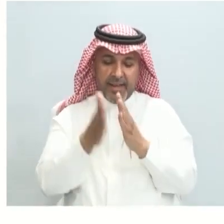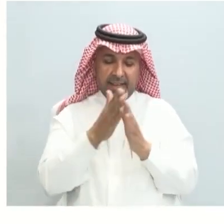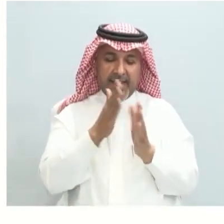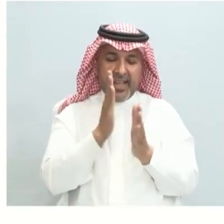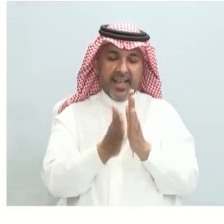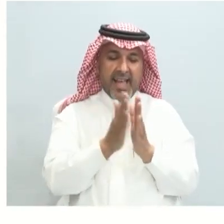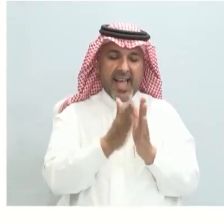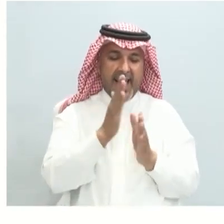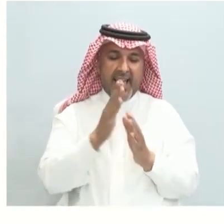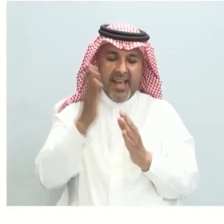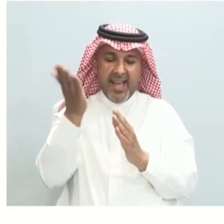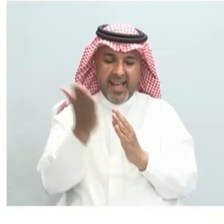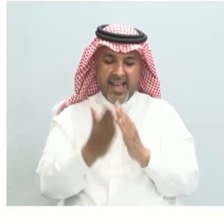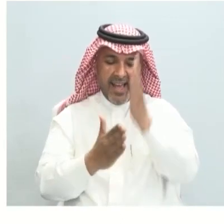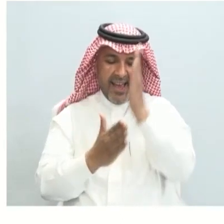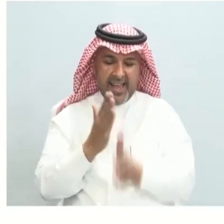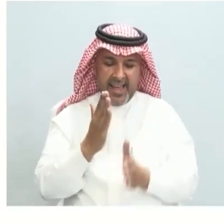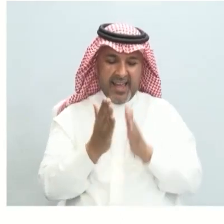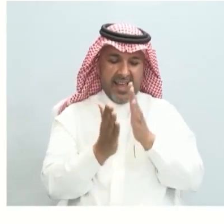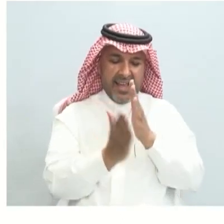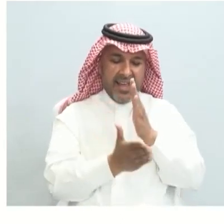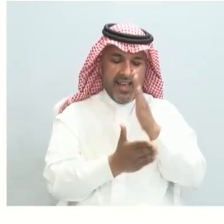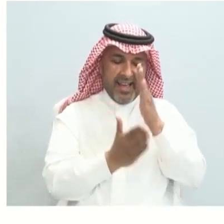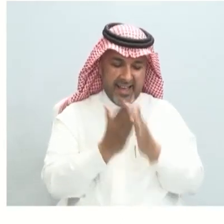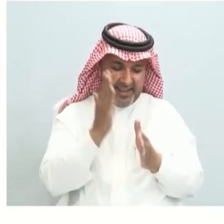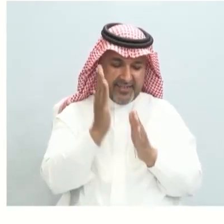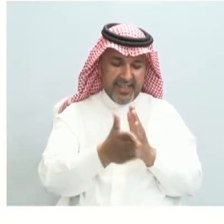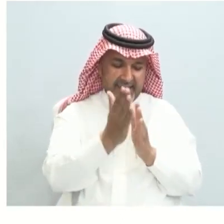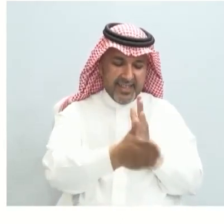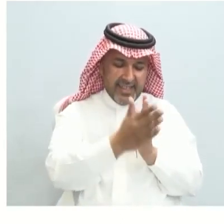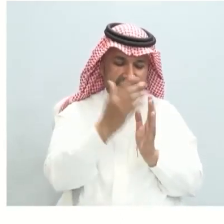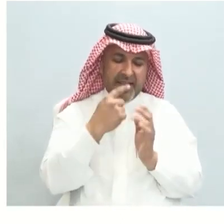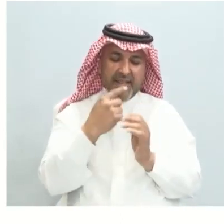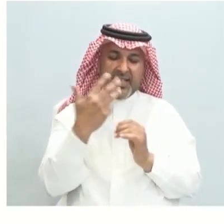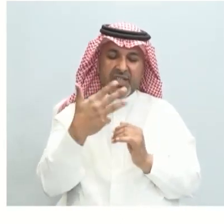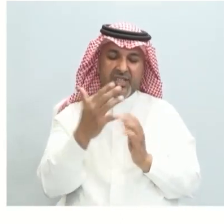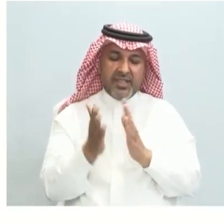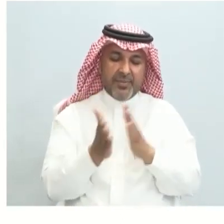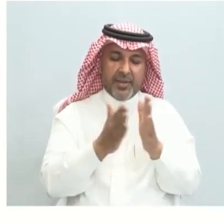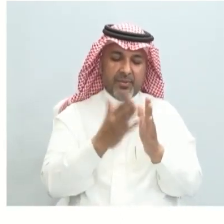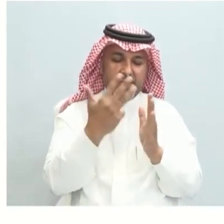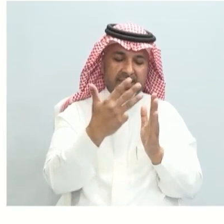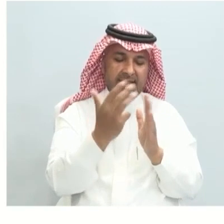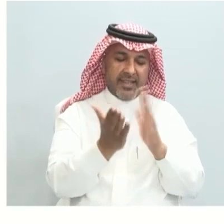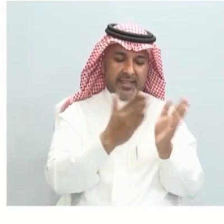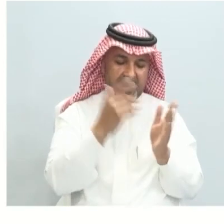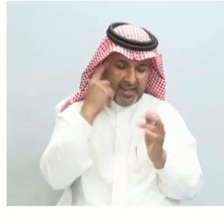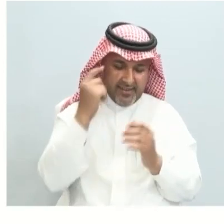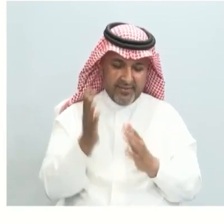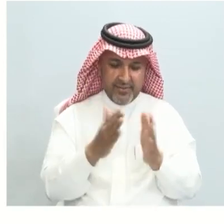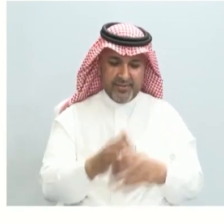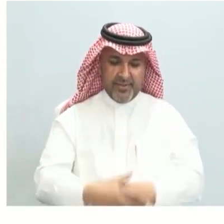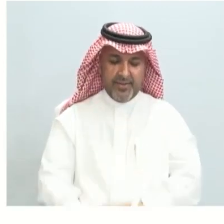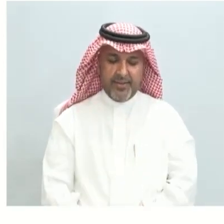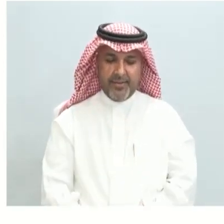درجة. كان أول كل 180 درجة قطعة، الآن لا شوف كل 90 درجة في عندك يعني في قطعة لهذا